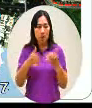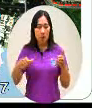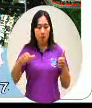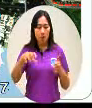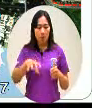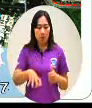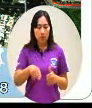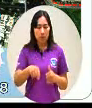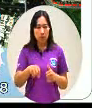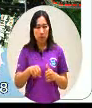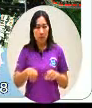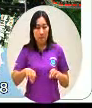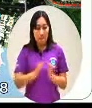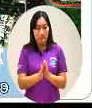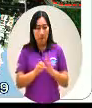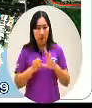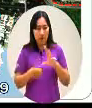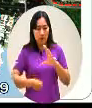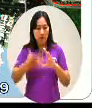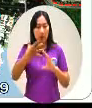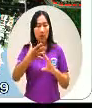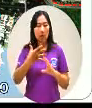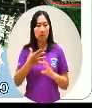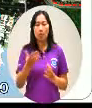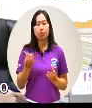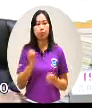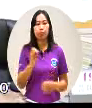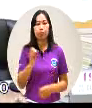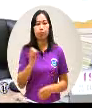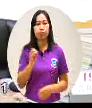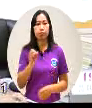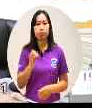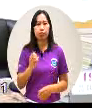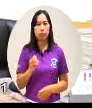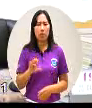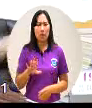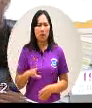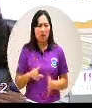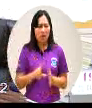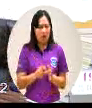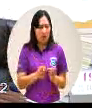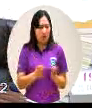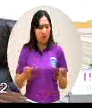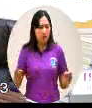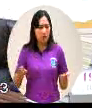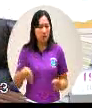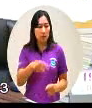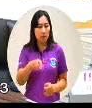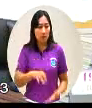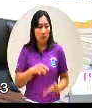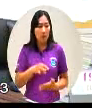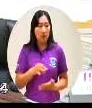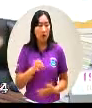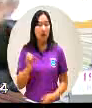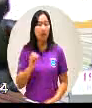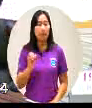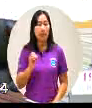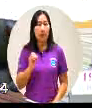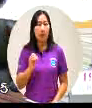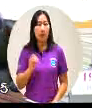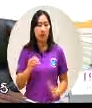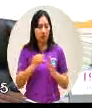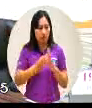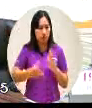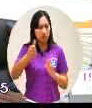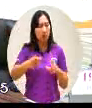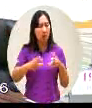质的一个数字啊，甲进遐久啊，嘛无人咧甲载。哦，这局长等一下，当答复一下吼。让这个我